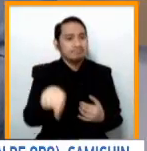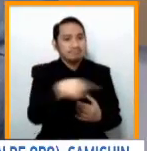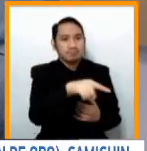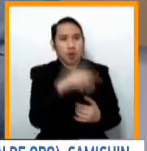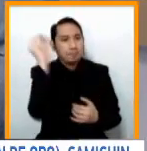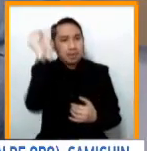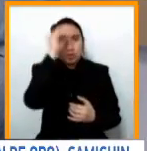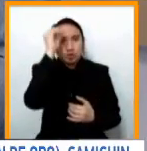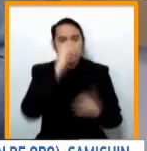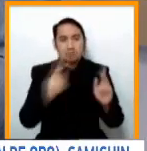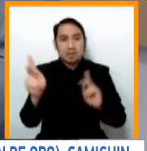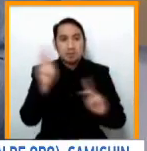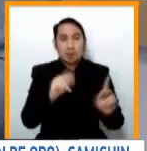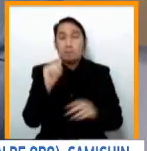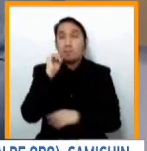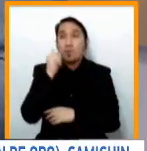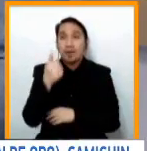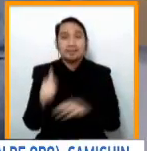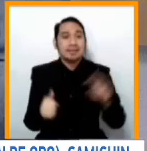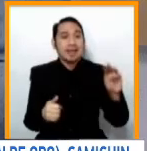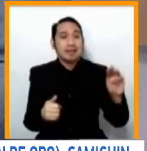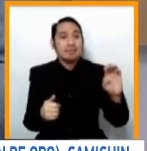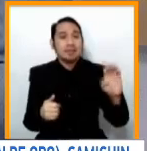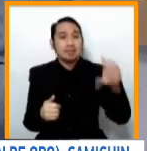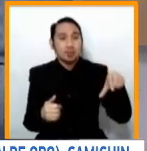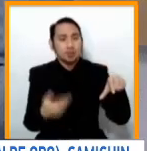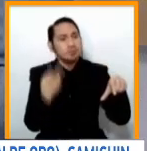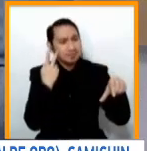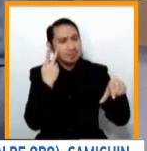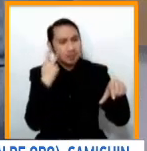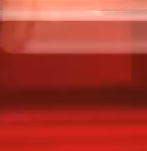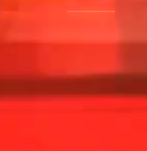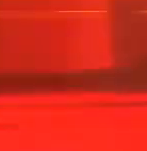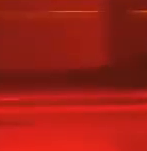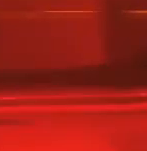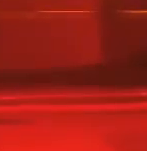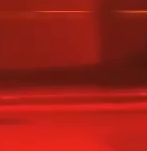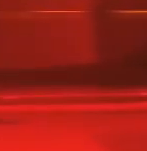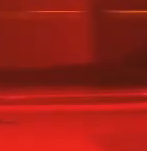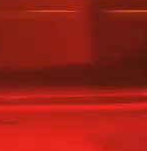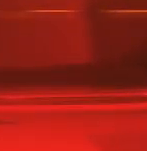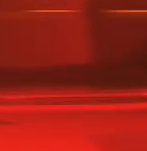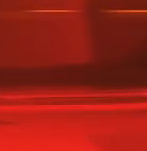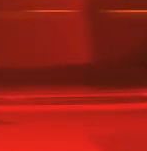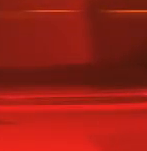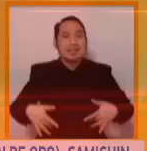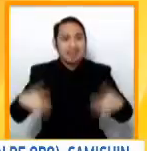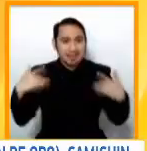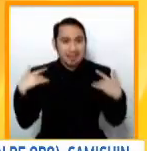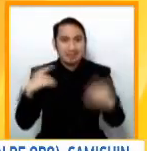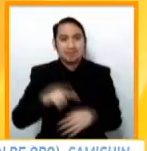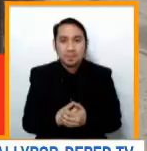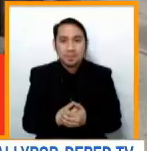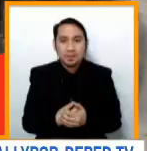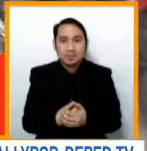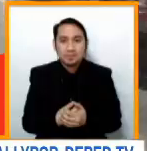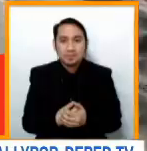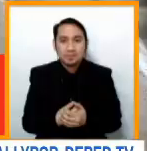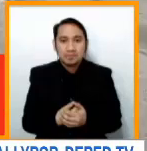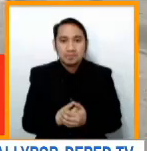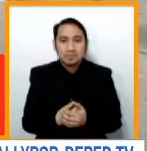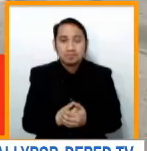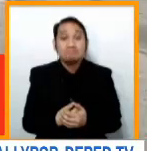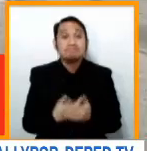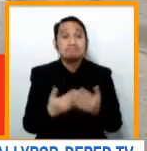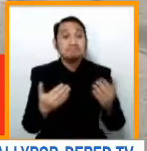modified ECQ ng NCR? Mula sa Quezon City, may unang balita si James Agustin. James! Ivan, good